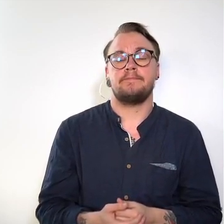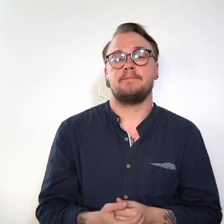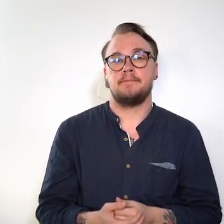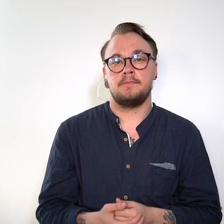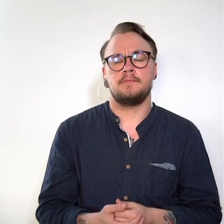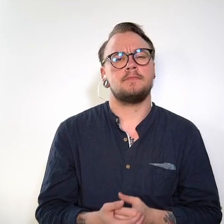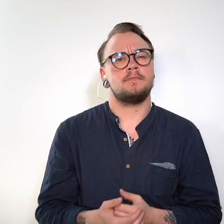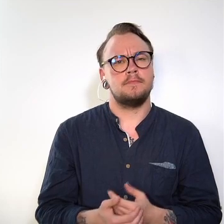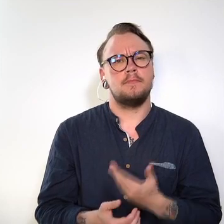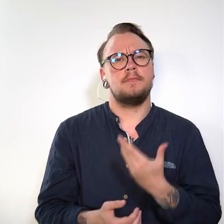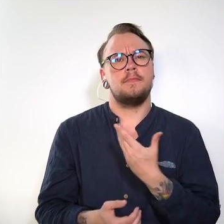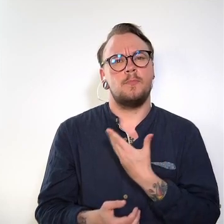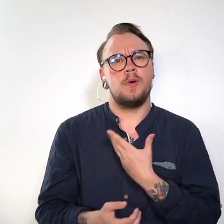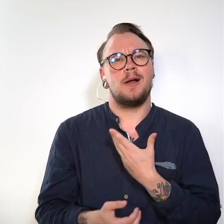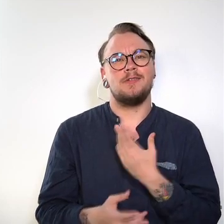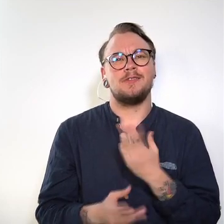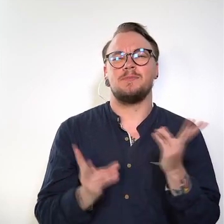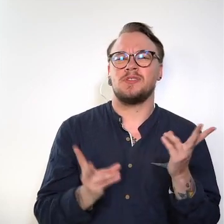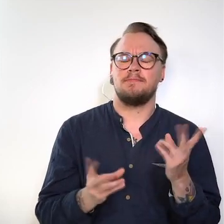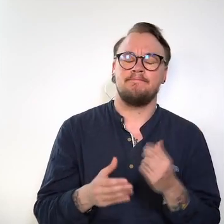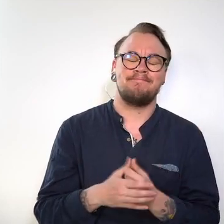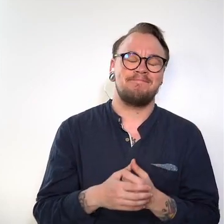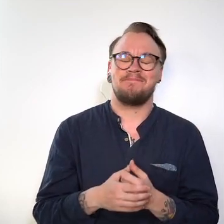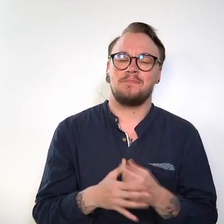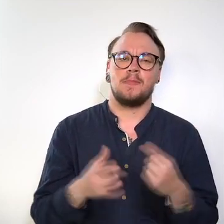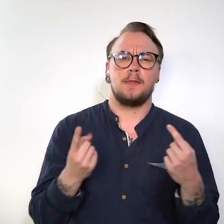siinä käytiin aika ilkeitäkin tappeluja.